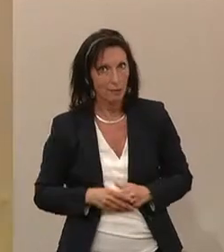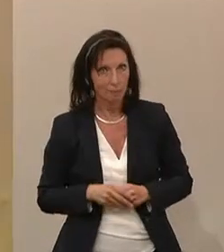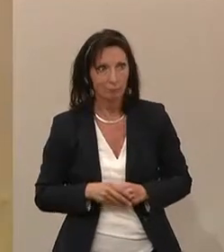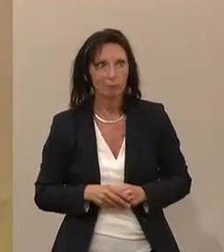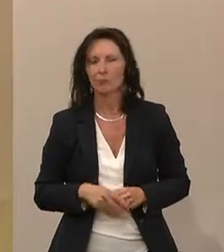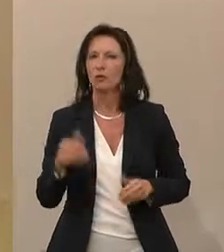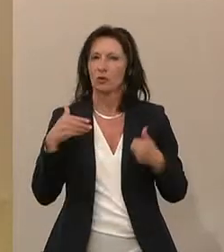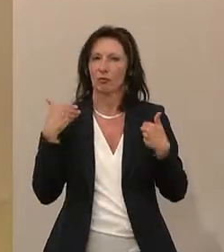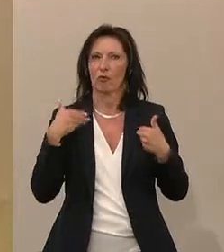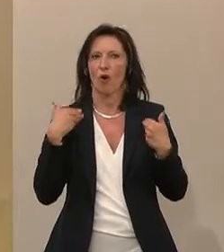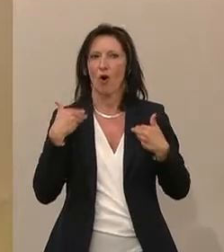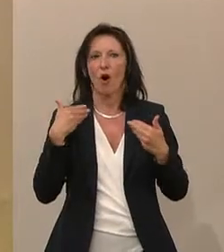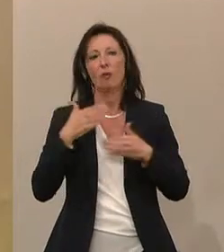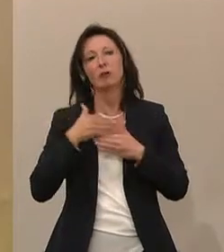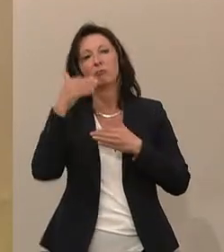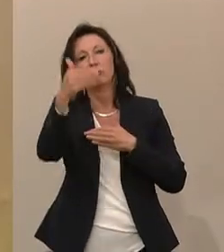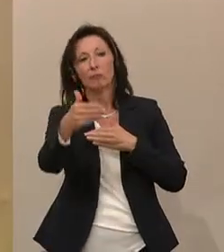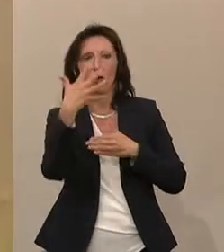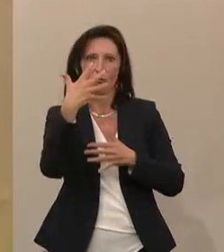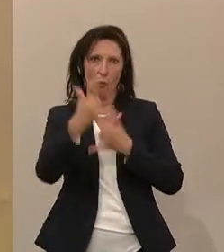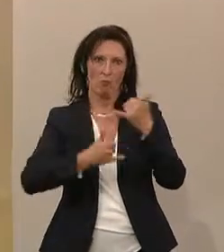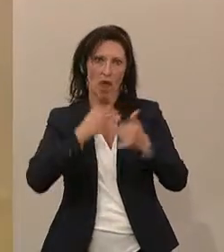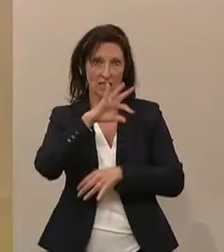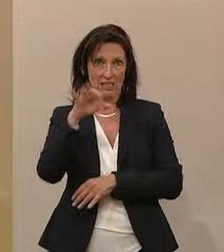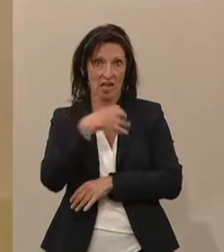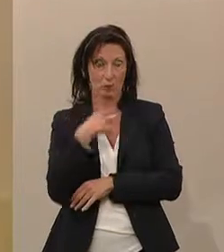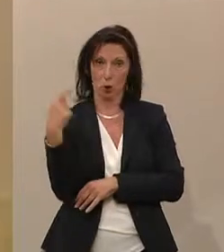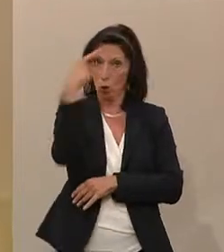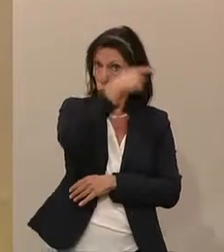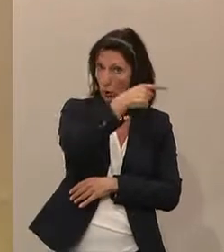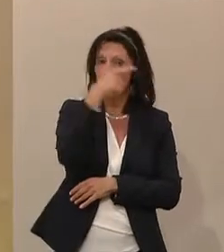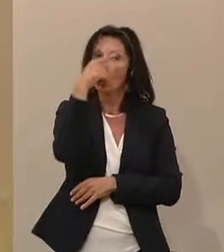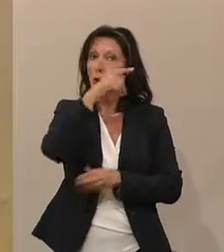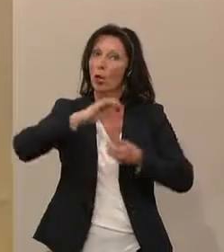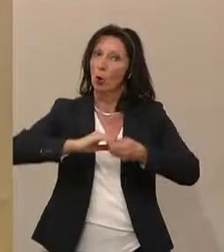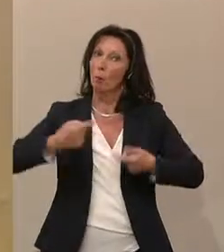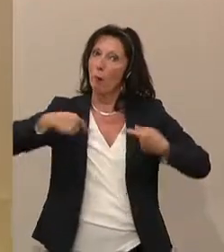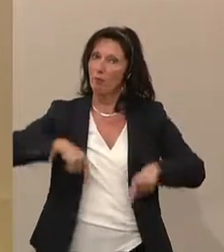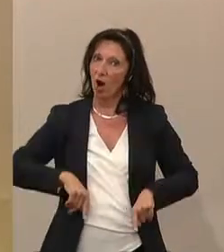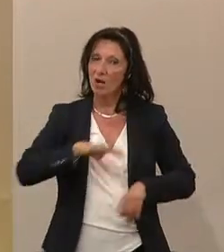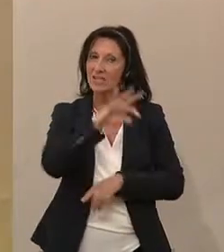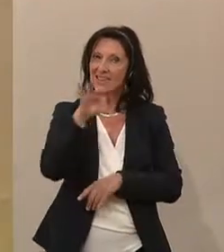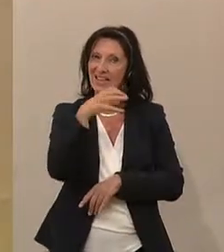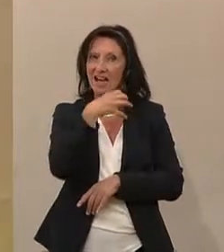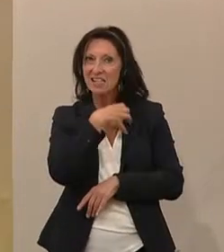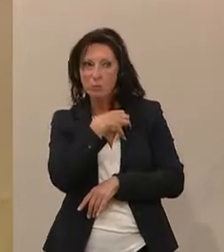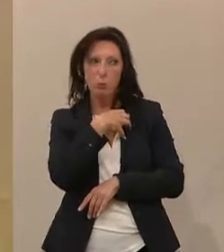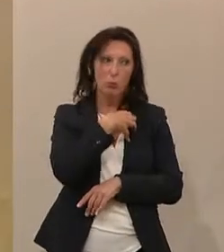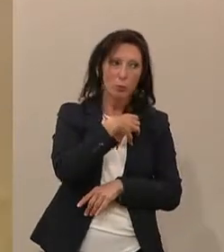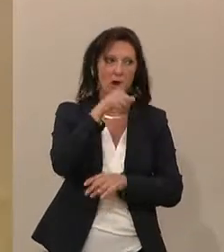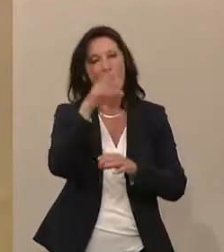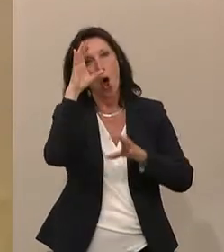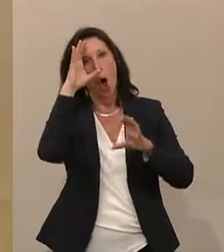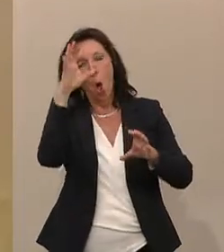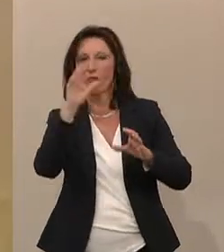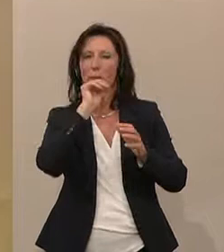haben, und freue mich auf die nächsten 5 Jahre in Salzburg, wo ich dann als Klubobfrau, die in Salzburg noch nicht ganz so fortschrittliche ÖVP